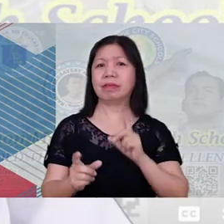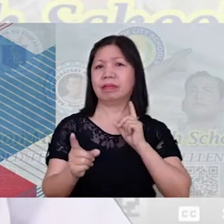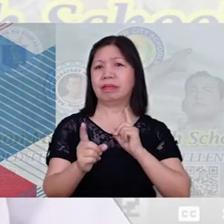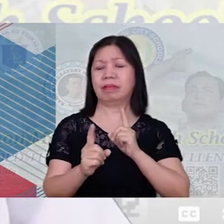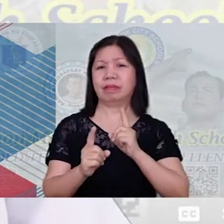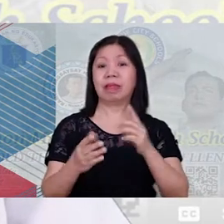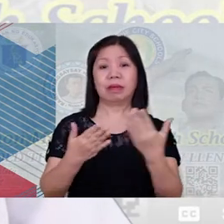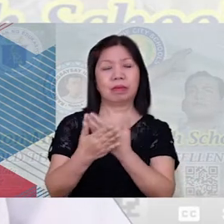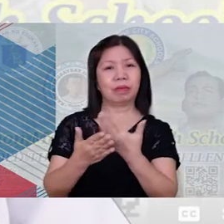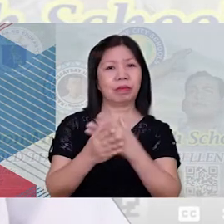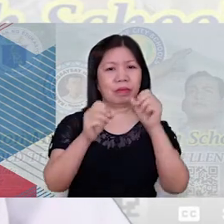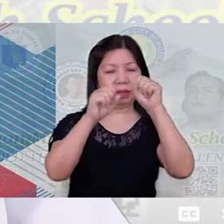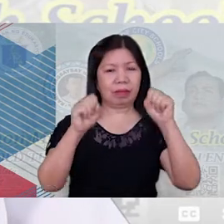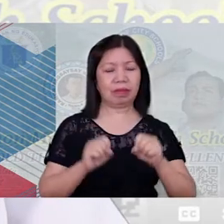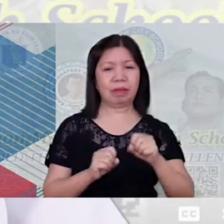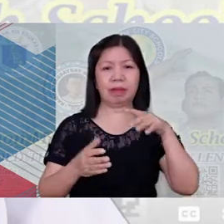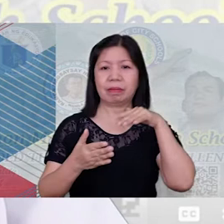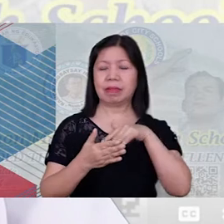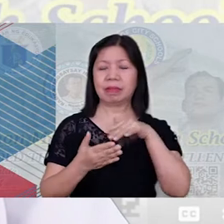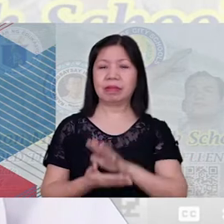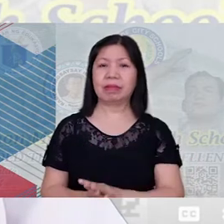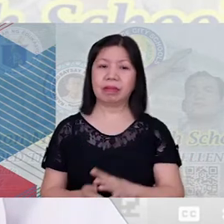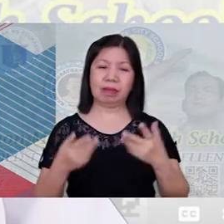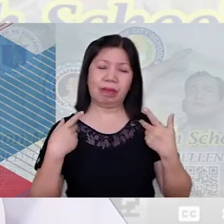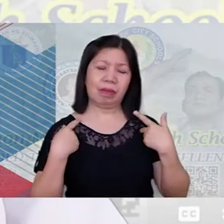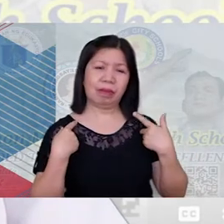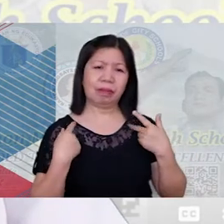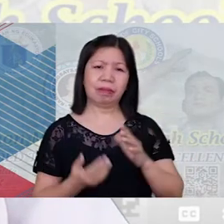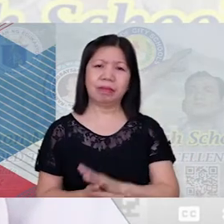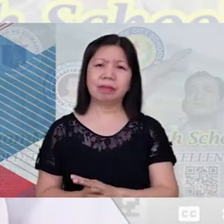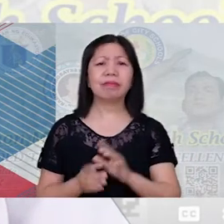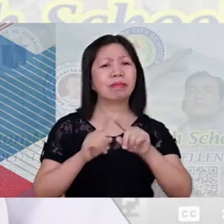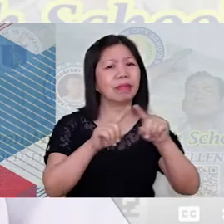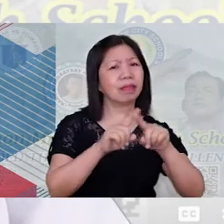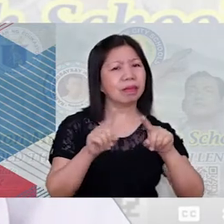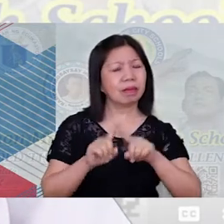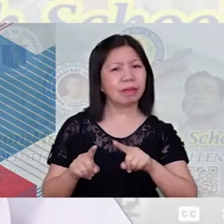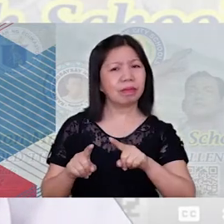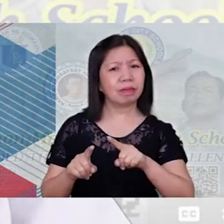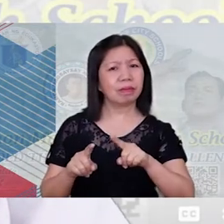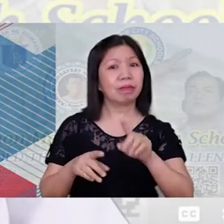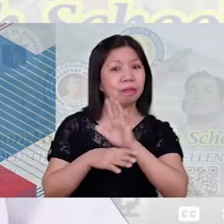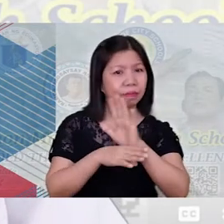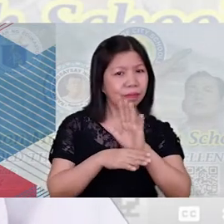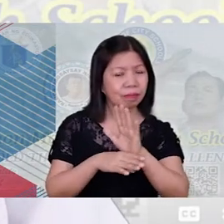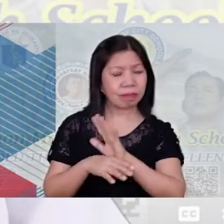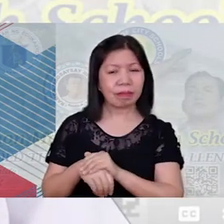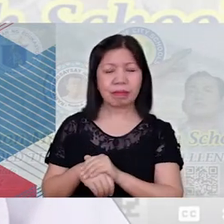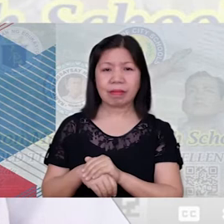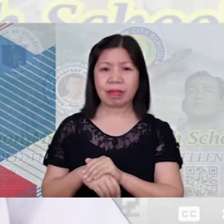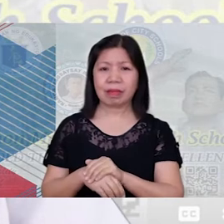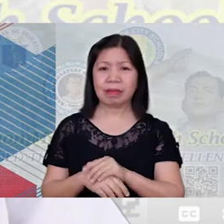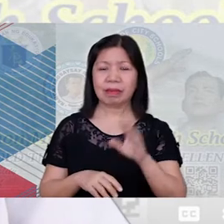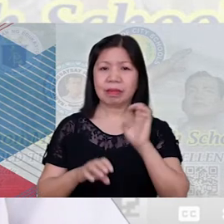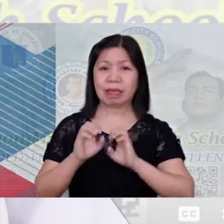bagong sistema ng pag-aaral. Nagkaroon din ng mga webinar para sanayin ang mga guro upang makatugon